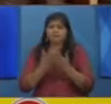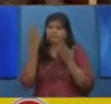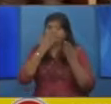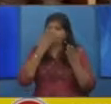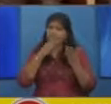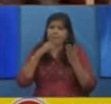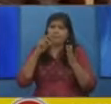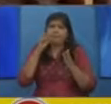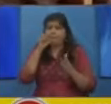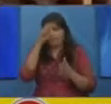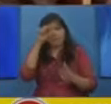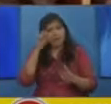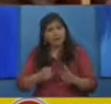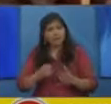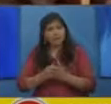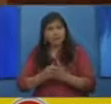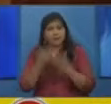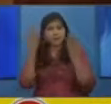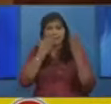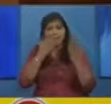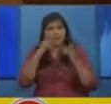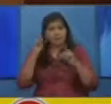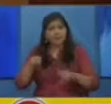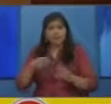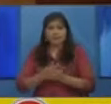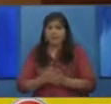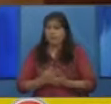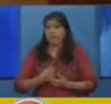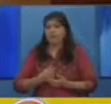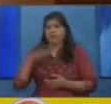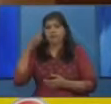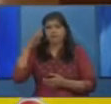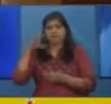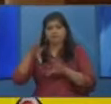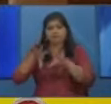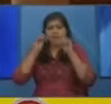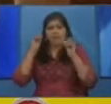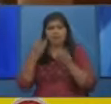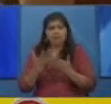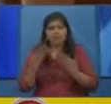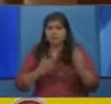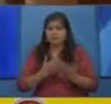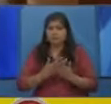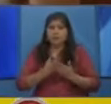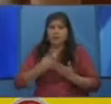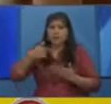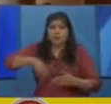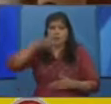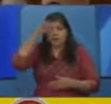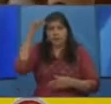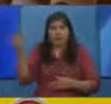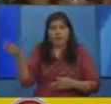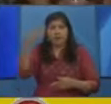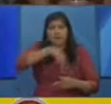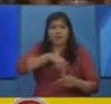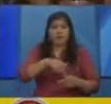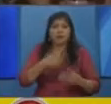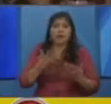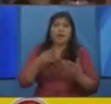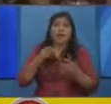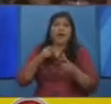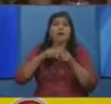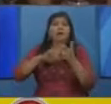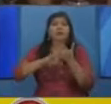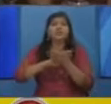देखी। ब्राउन ये फिल्म देखकर बापू से इतना प्रभावित हुए कि वो भारत में बापू के आश्रम